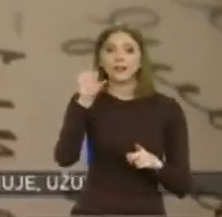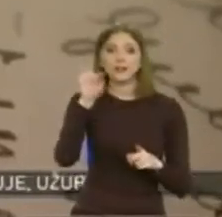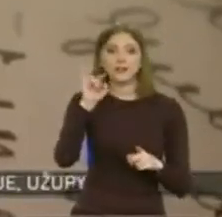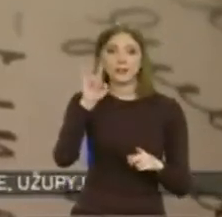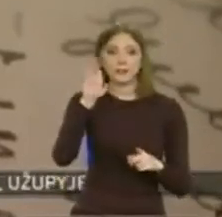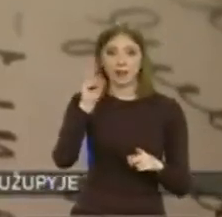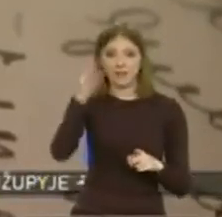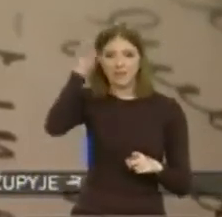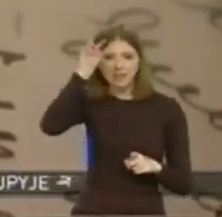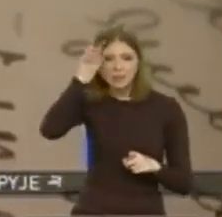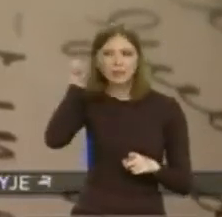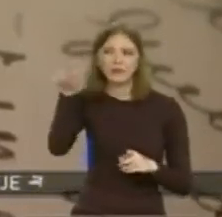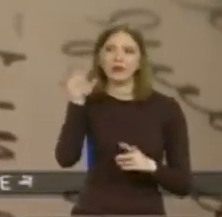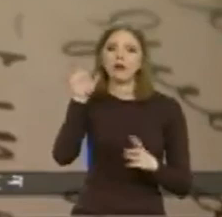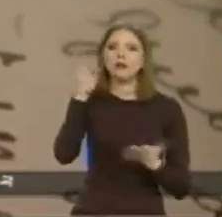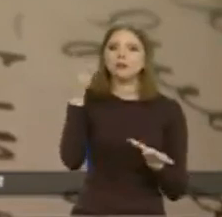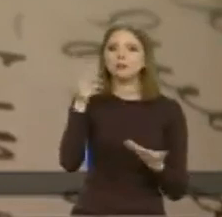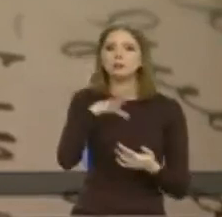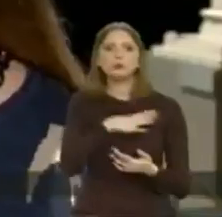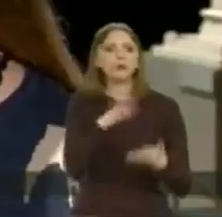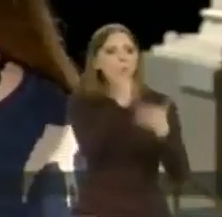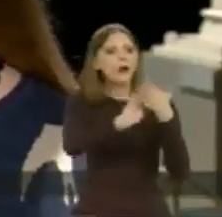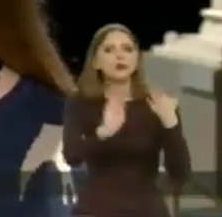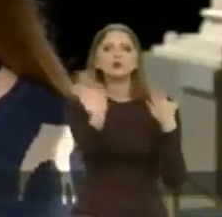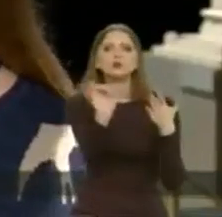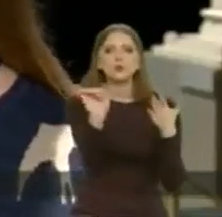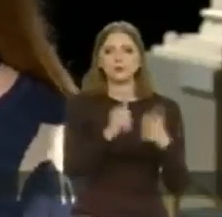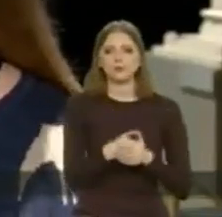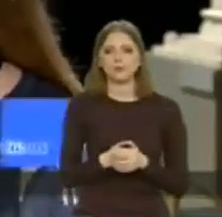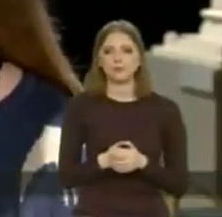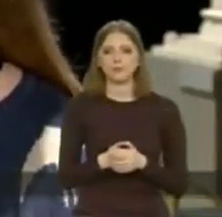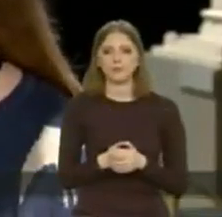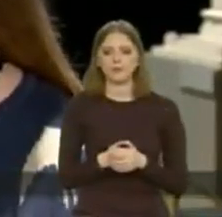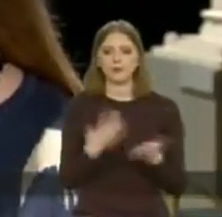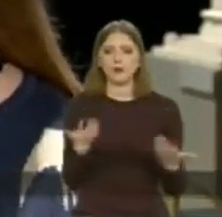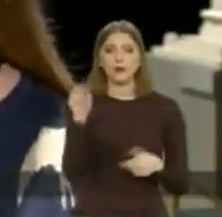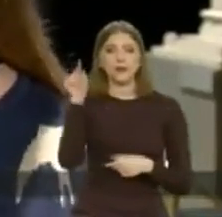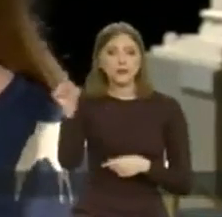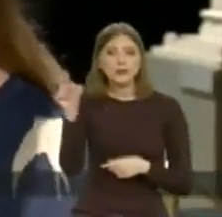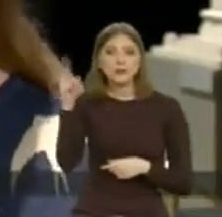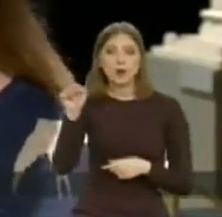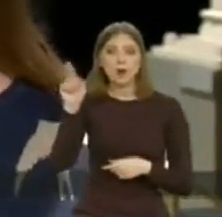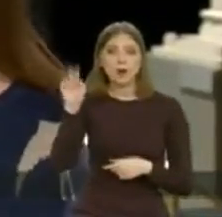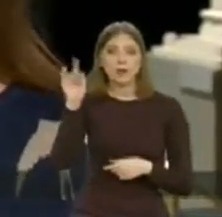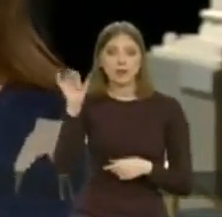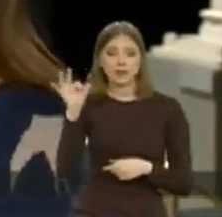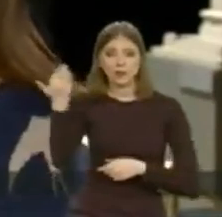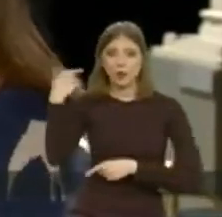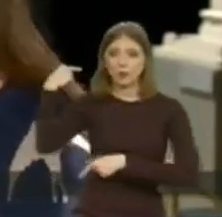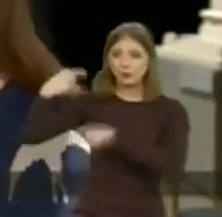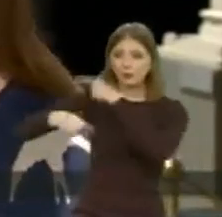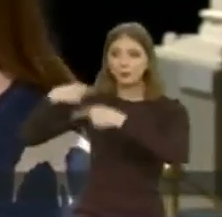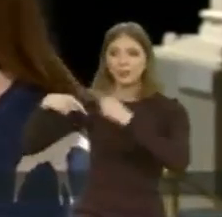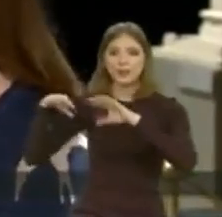vartojama nesusimastant, kas jį įvedė į žodyną. Daukanto palikimas yra nepaprastai unikalus dėl to, kad jisai gyvas būdamas išleido